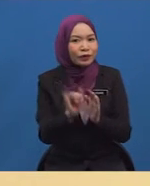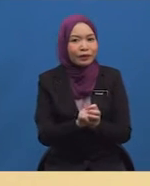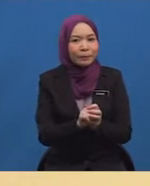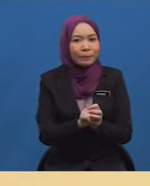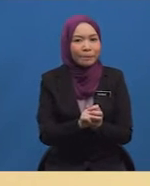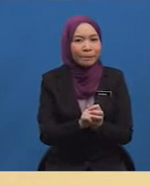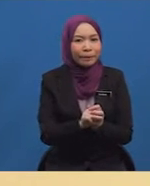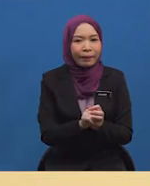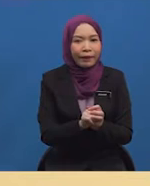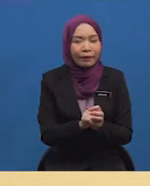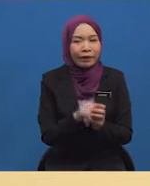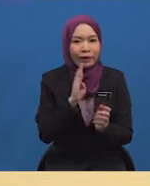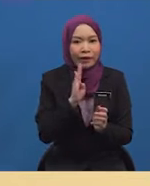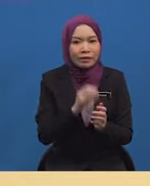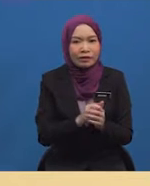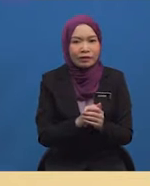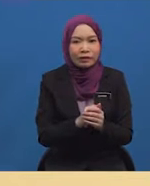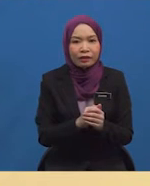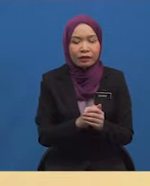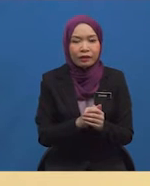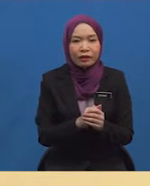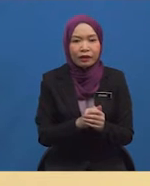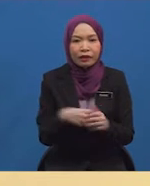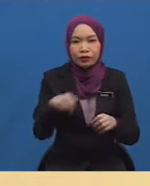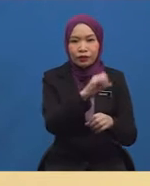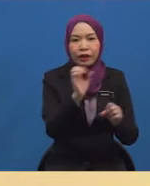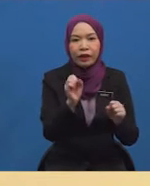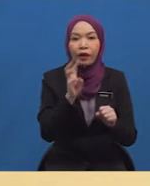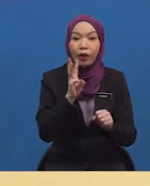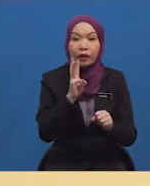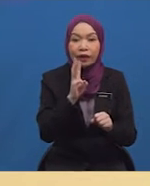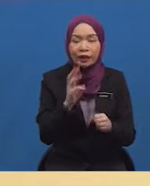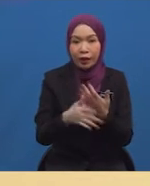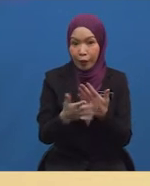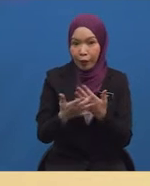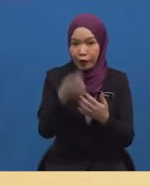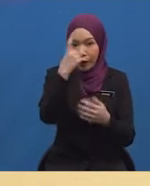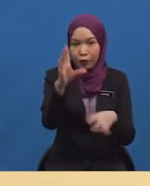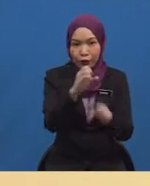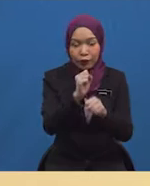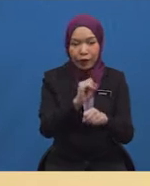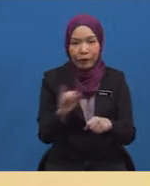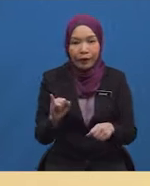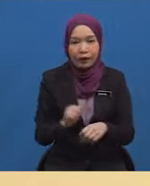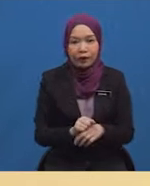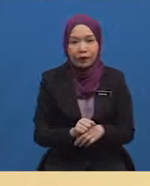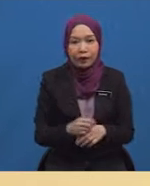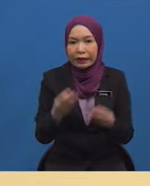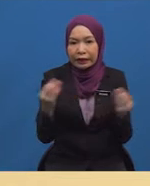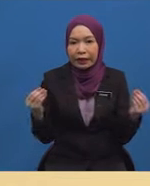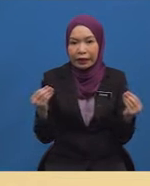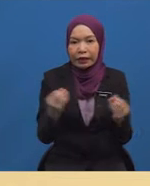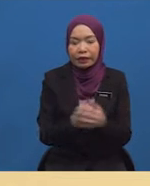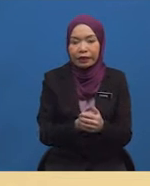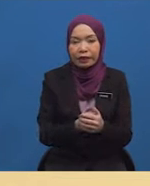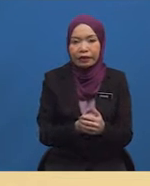Sungai yang lebar membekalkan air untuk mengairi kawasan pertanian. Tanah aluvium yang